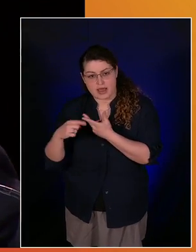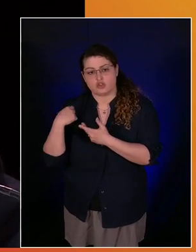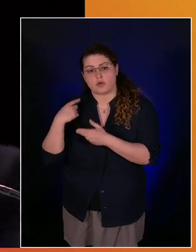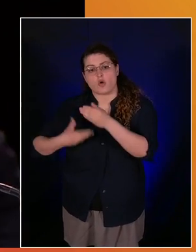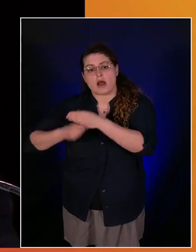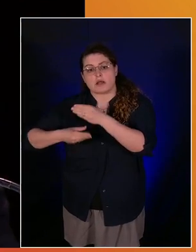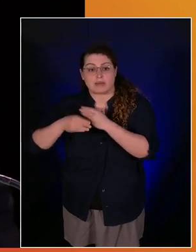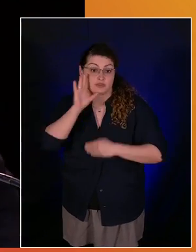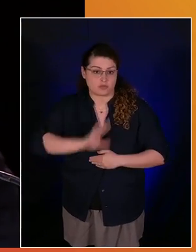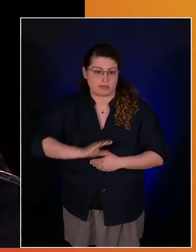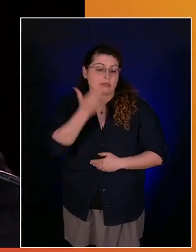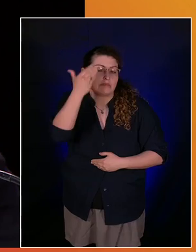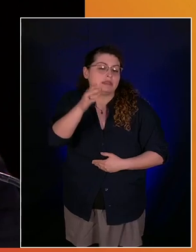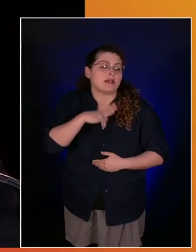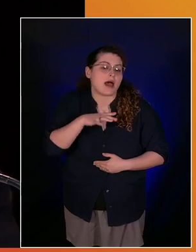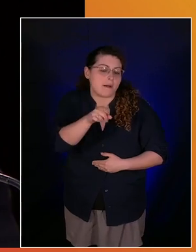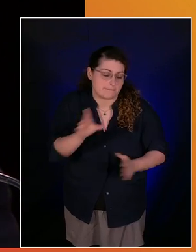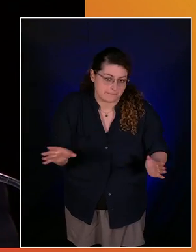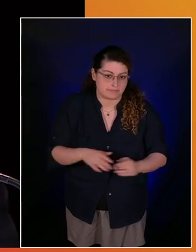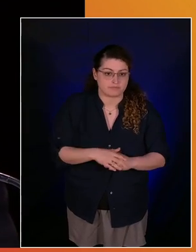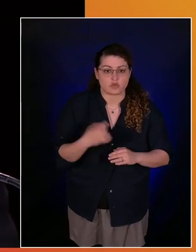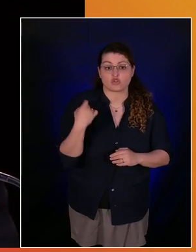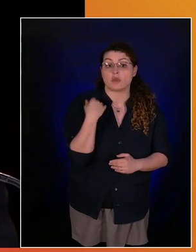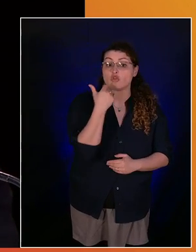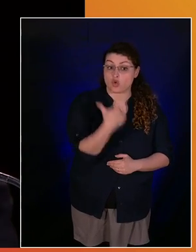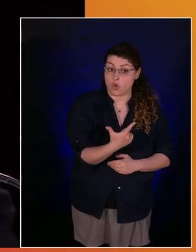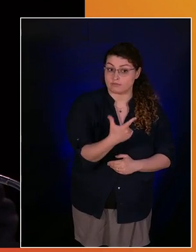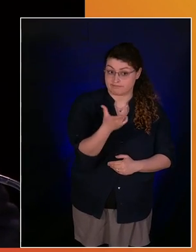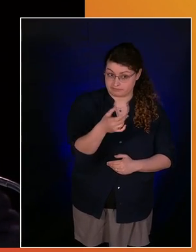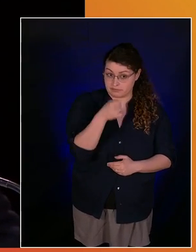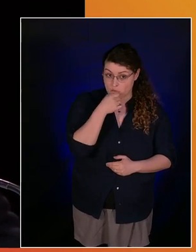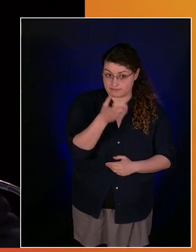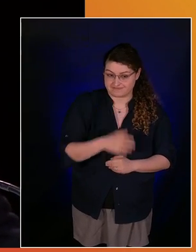évidemment donc micro numéro